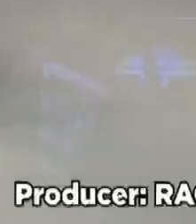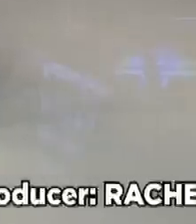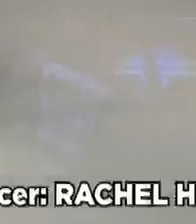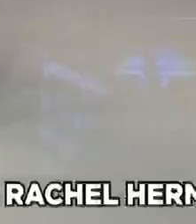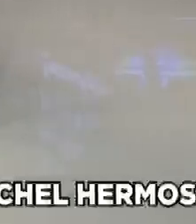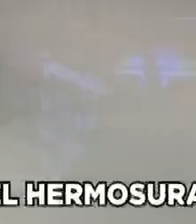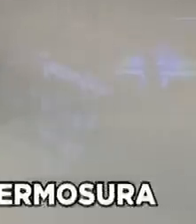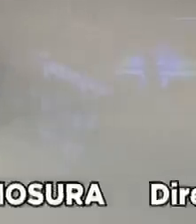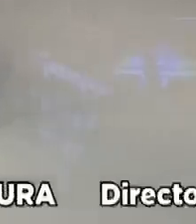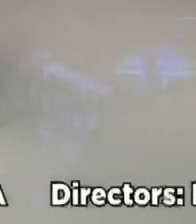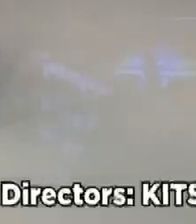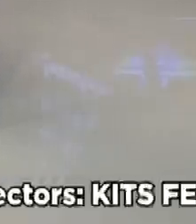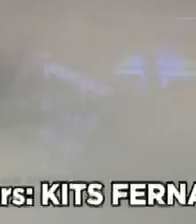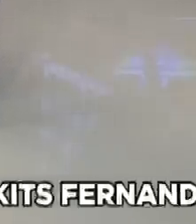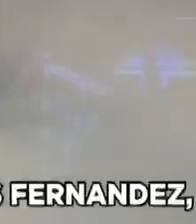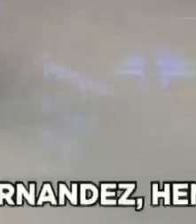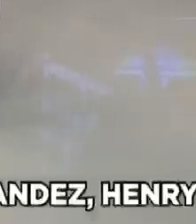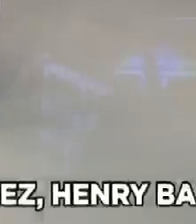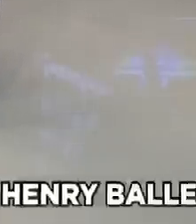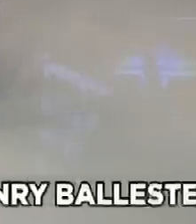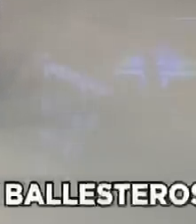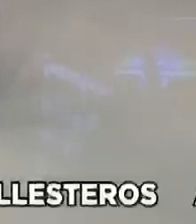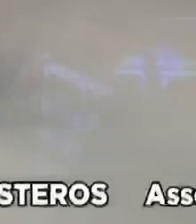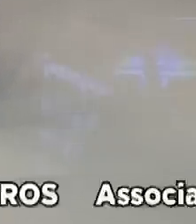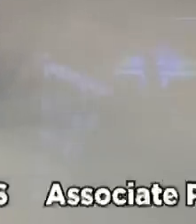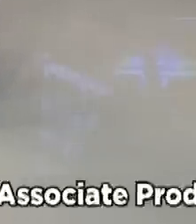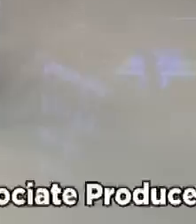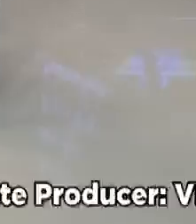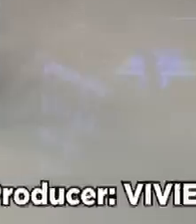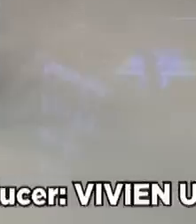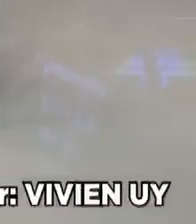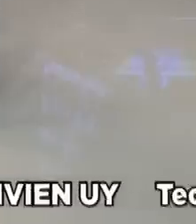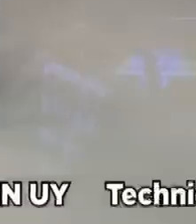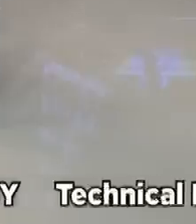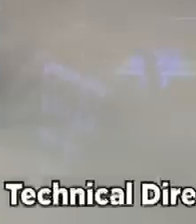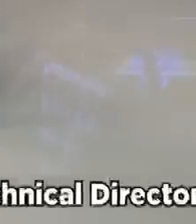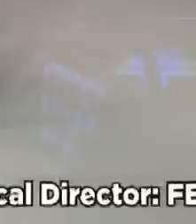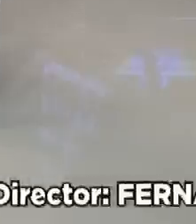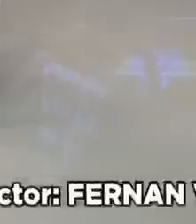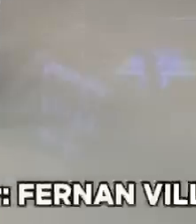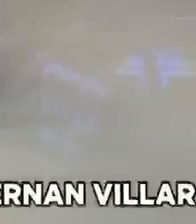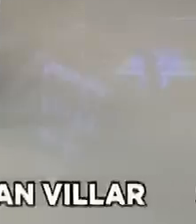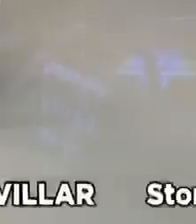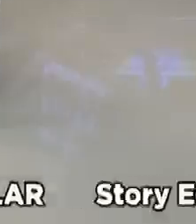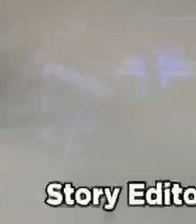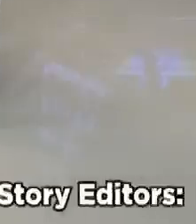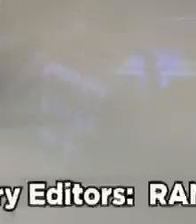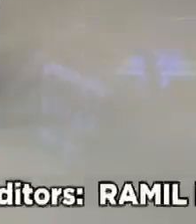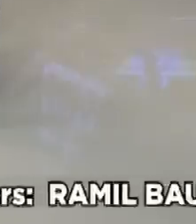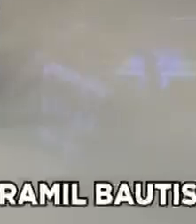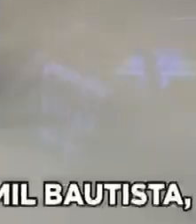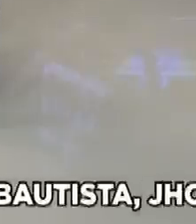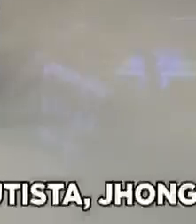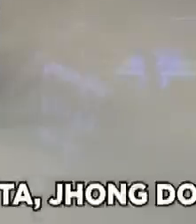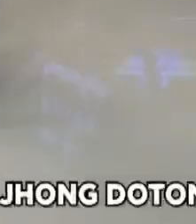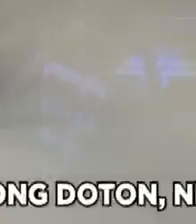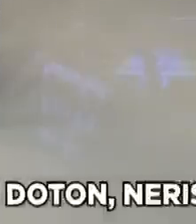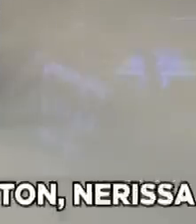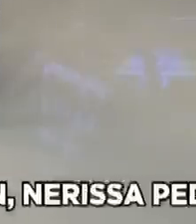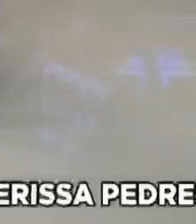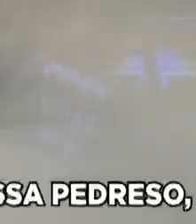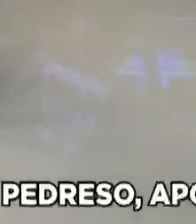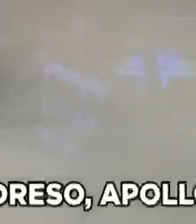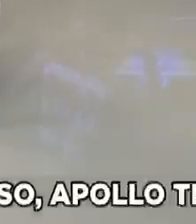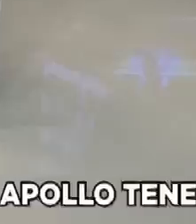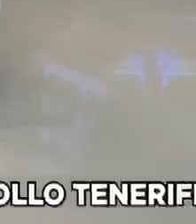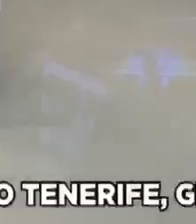ha? Oo. Palagi ko kahit kumpanya ka sa totoo lang, hindi bagda 9 million ang bilbo sa tubig. Baka naman may 10